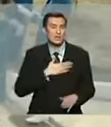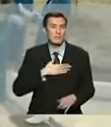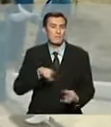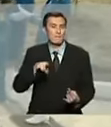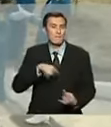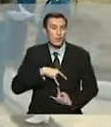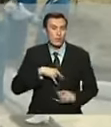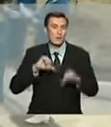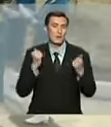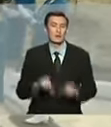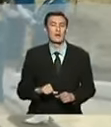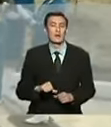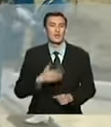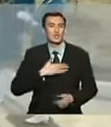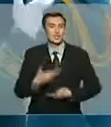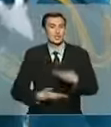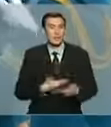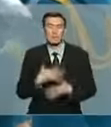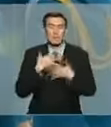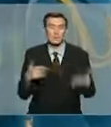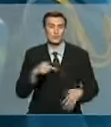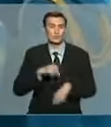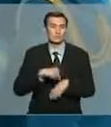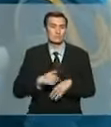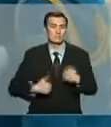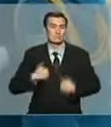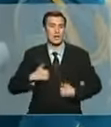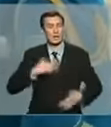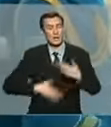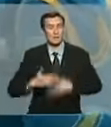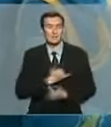шагам, как мы ходим, как мы проходим. Для нас большая радость, большая честь выходить перед народом.